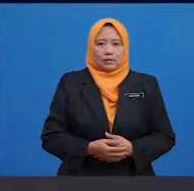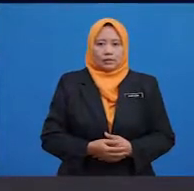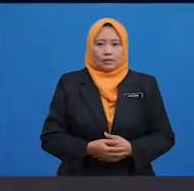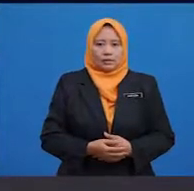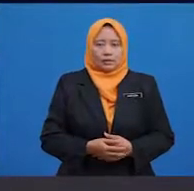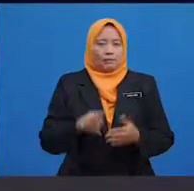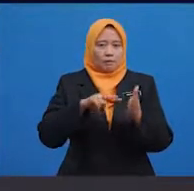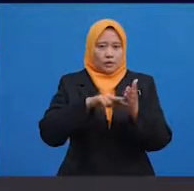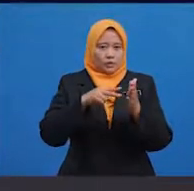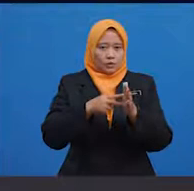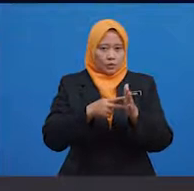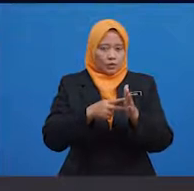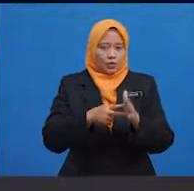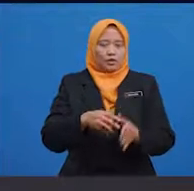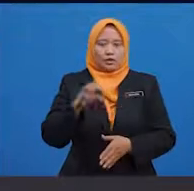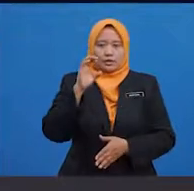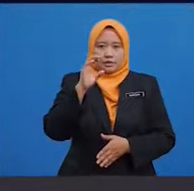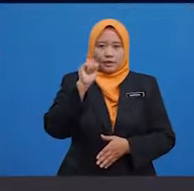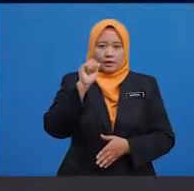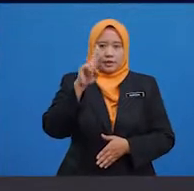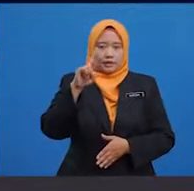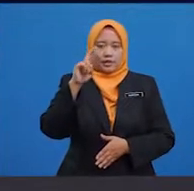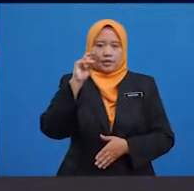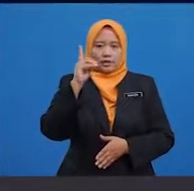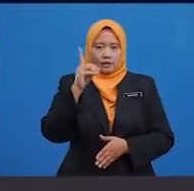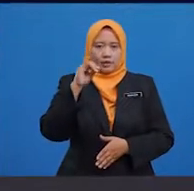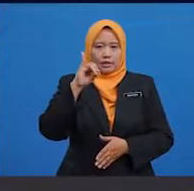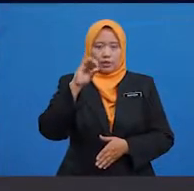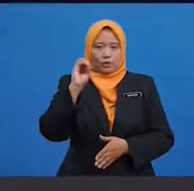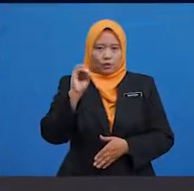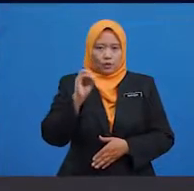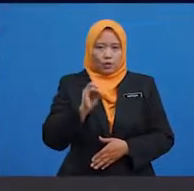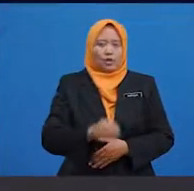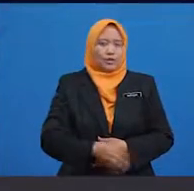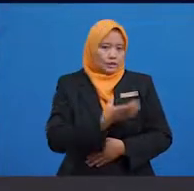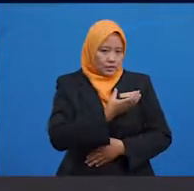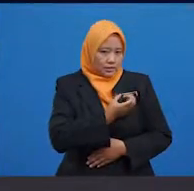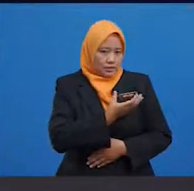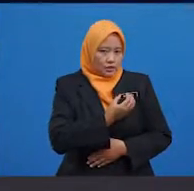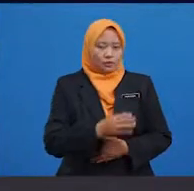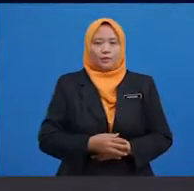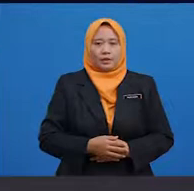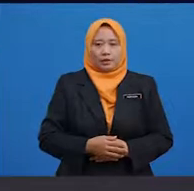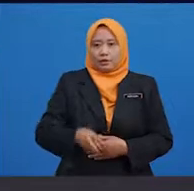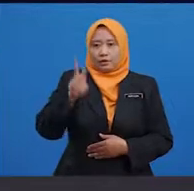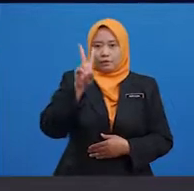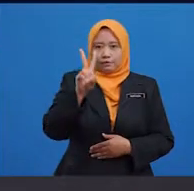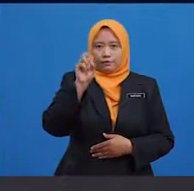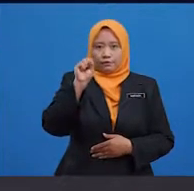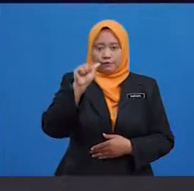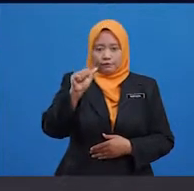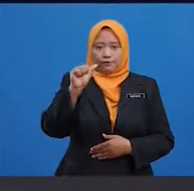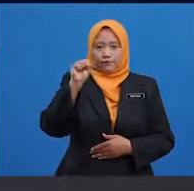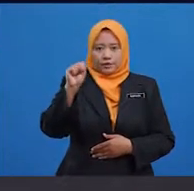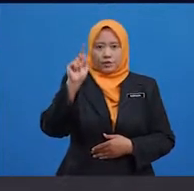bermaksud jantung. Manakala, vascular pula merujuk kepada salur darah yang membawa